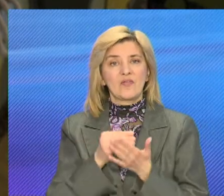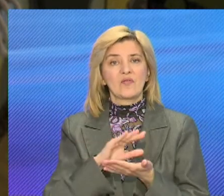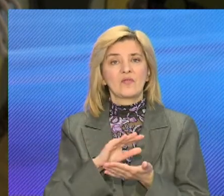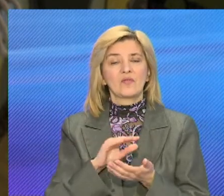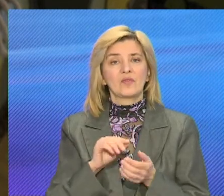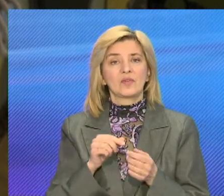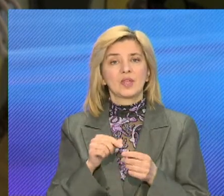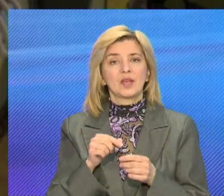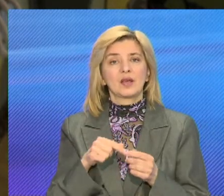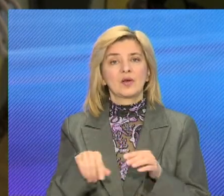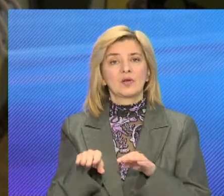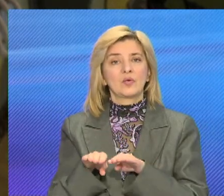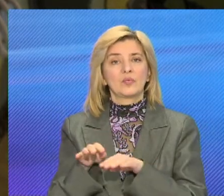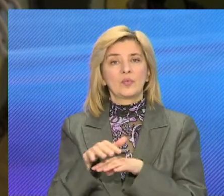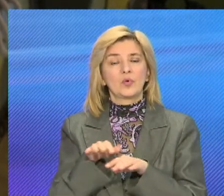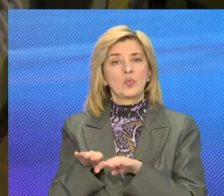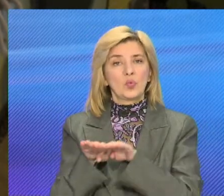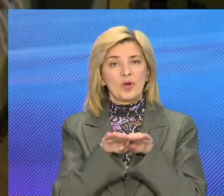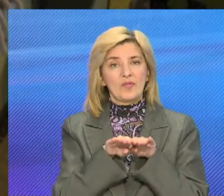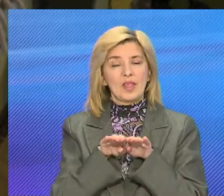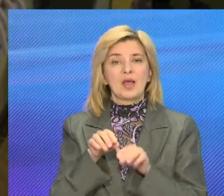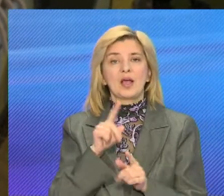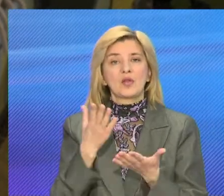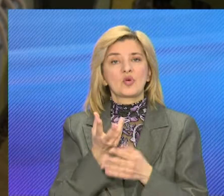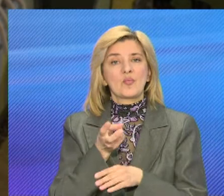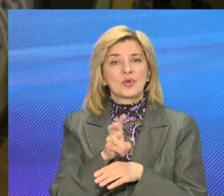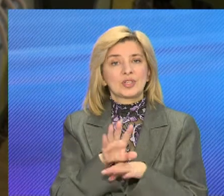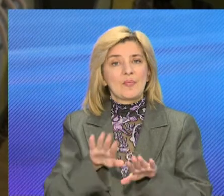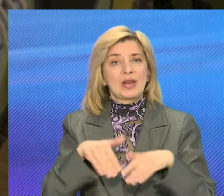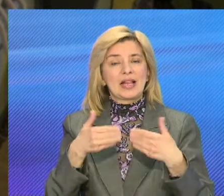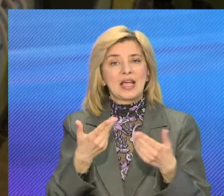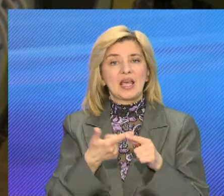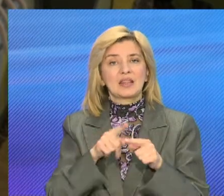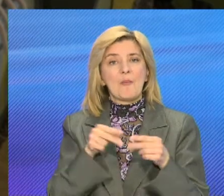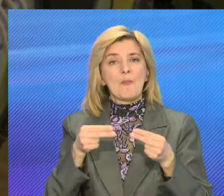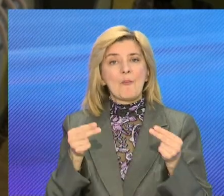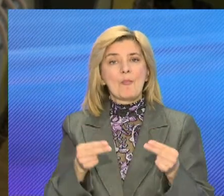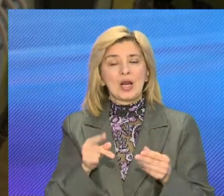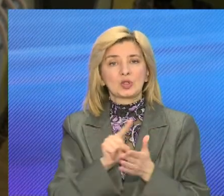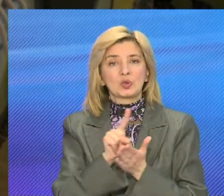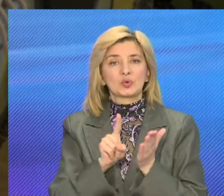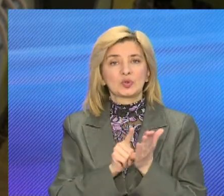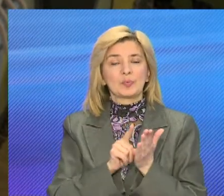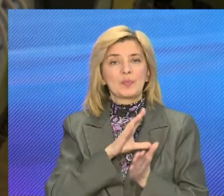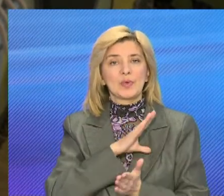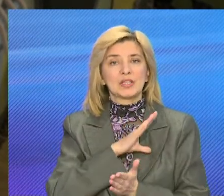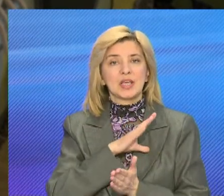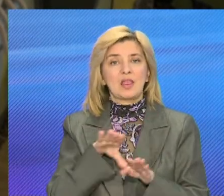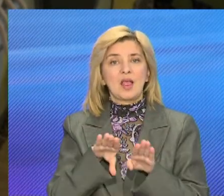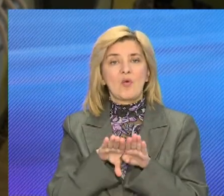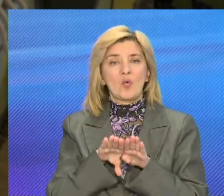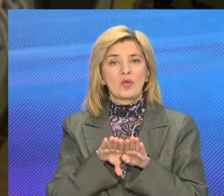сословия, которые пришли, которые предлагали ему. Вот. Ну, то есть это брак должен быть такой